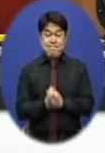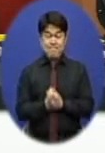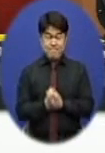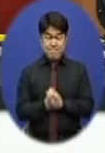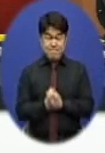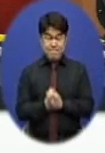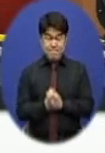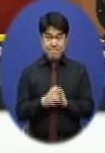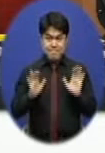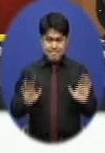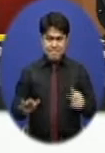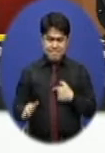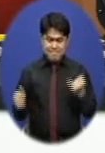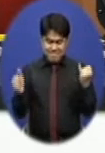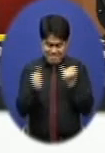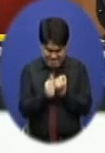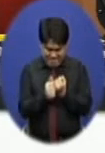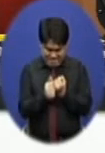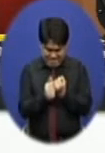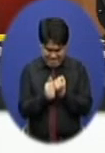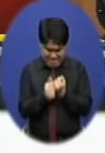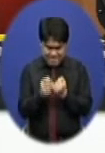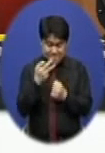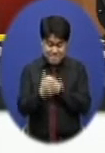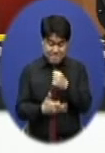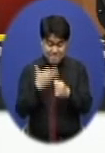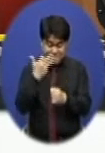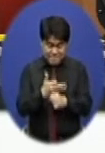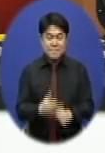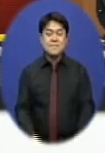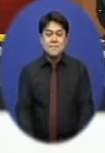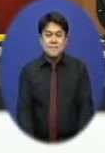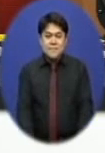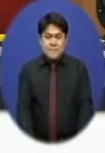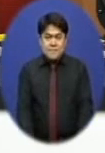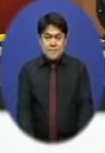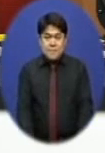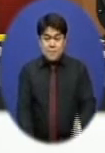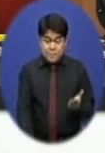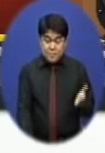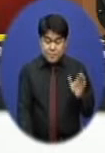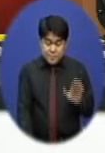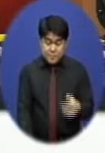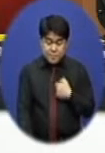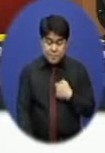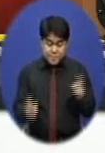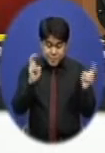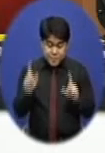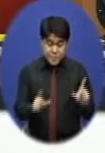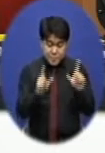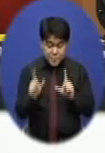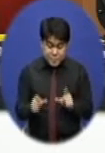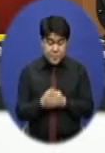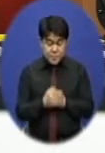지금 제가 이제 결혼한 지가 올해 네. 18년째가 되는데요. 네. 네. 그래서 이제 뭐 직장 생활도